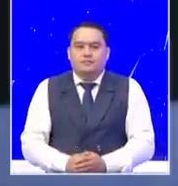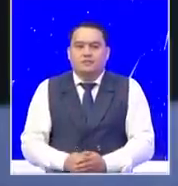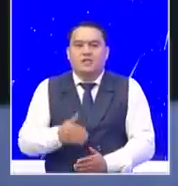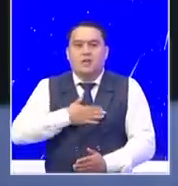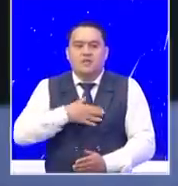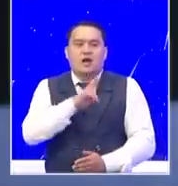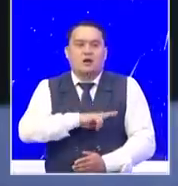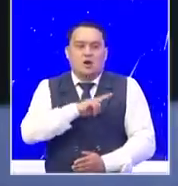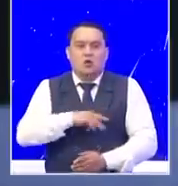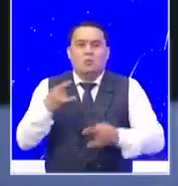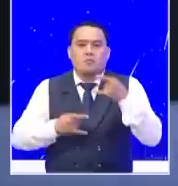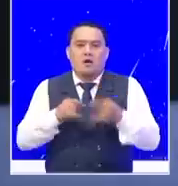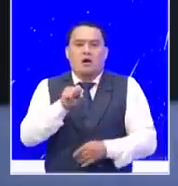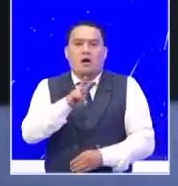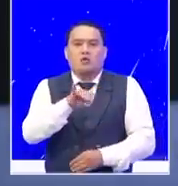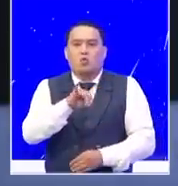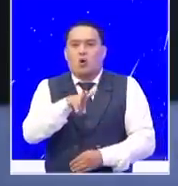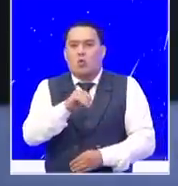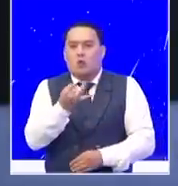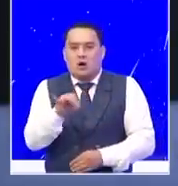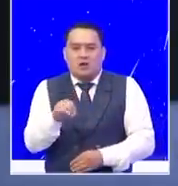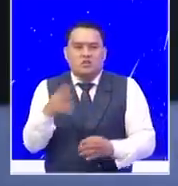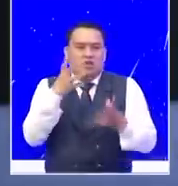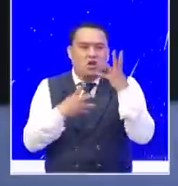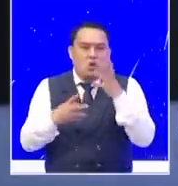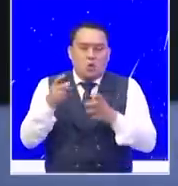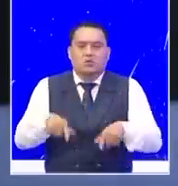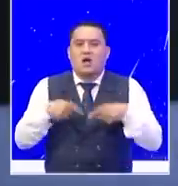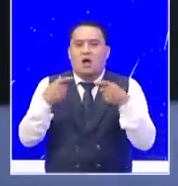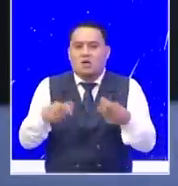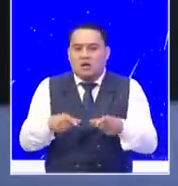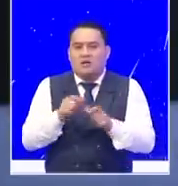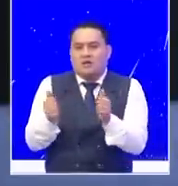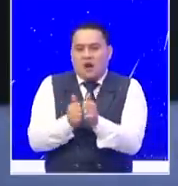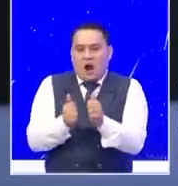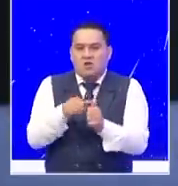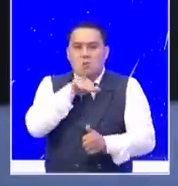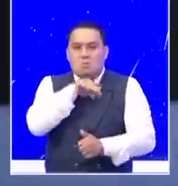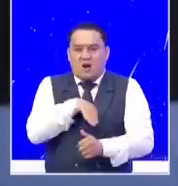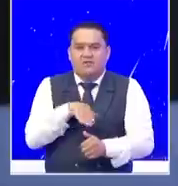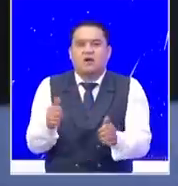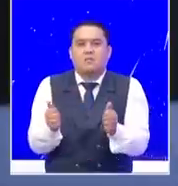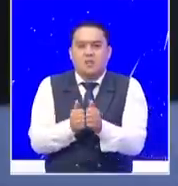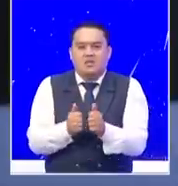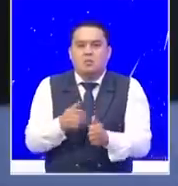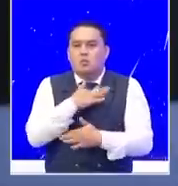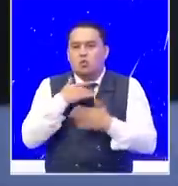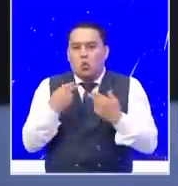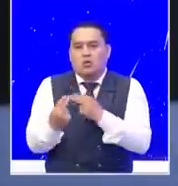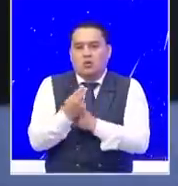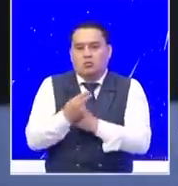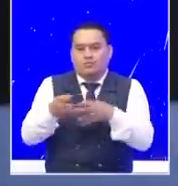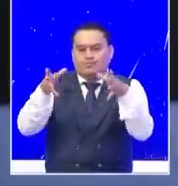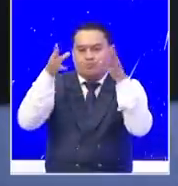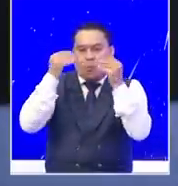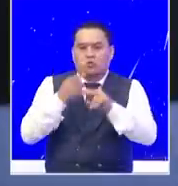Для меня работа в передаче «Айтуға оңай» стала серьезной школой. Ведь, находясь рядом с таким профессионалом, мы многому